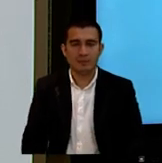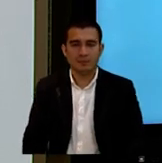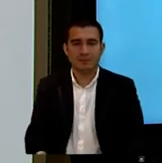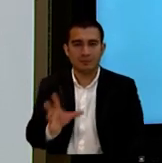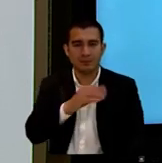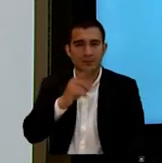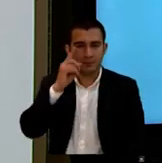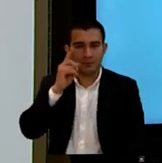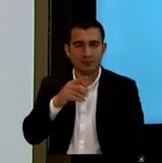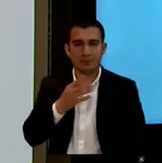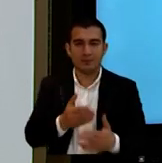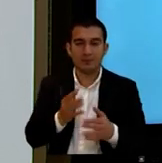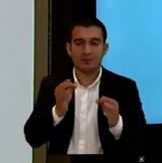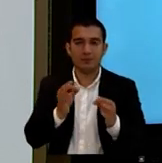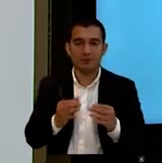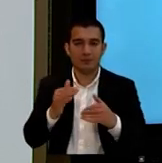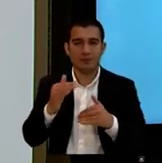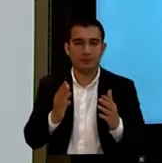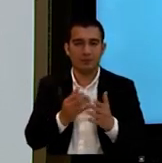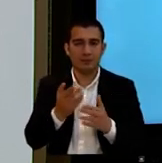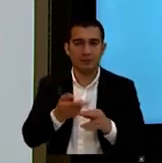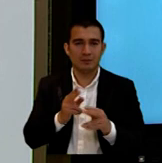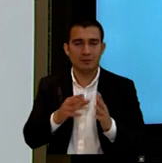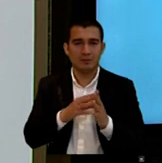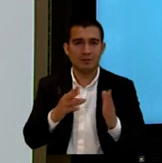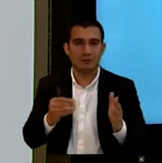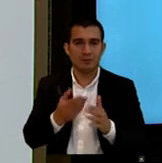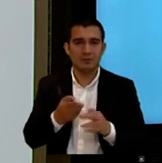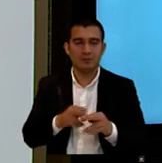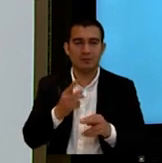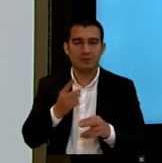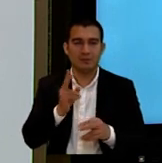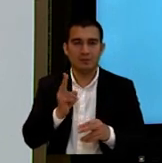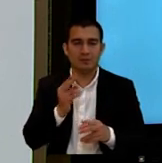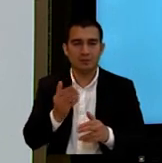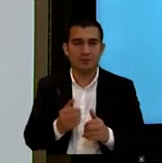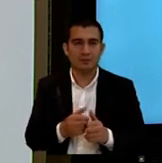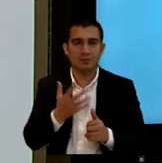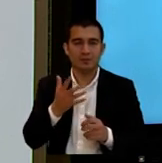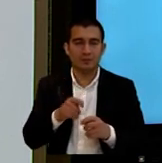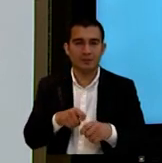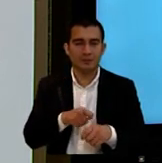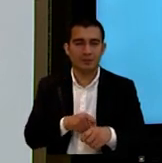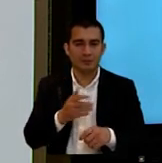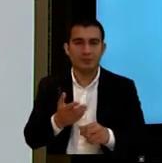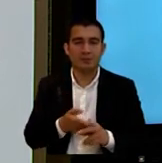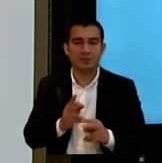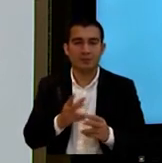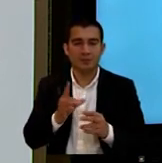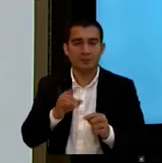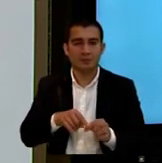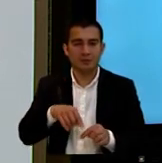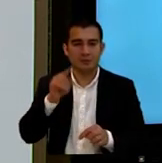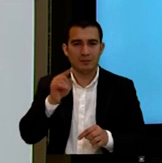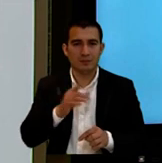bilamizki, to'g'ri burchakli uchburchakning kateti 1 kateti 5 metr, ya'ni bu ustunning